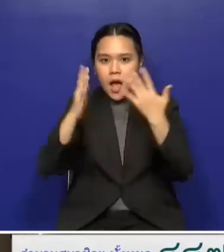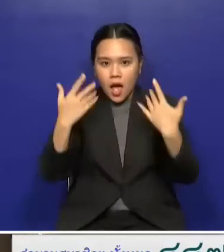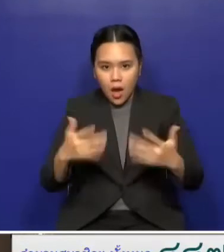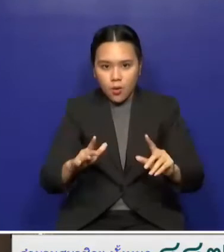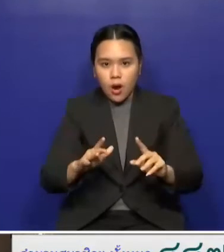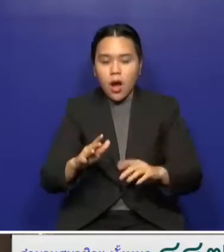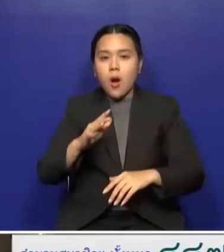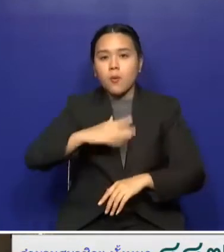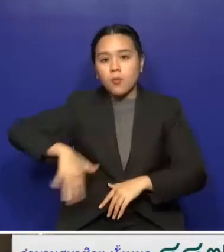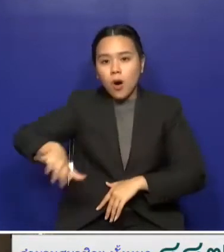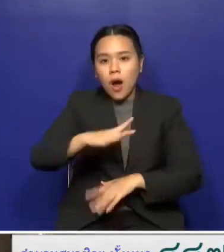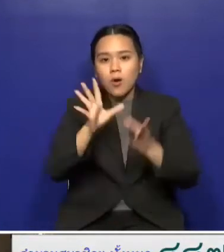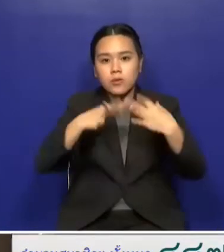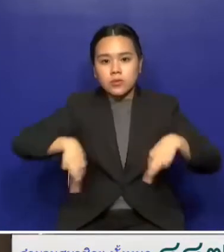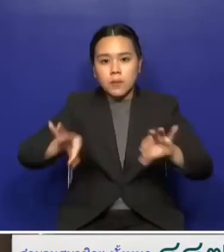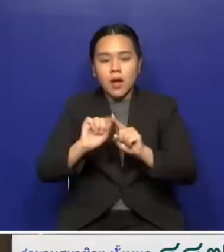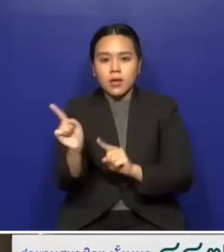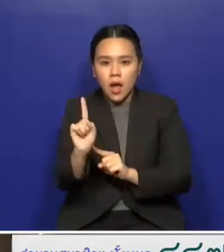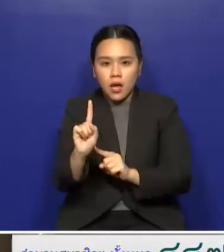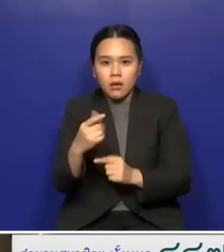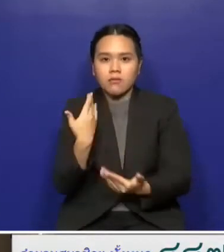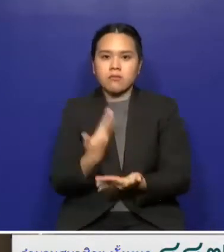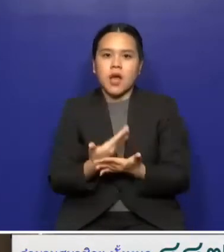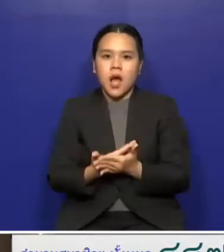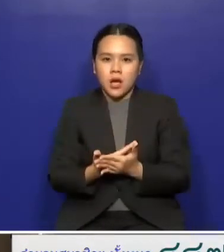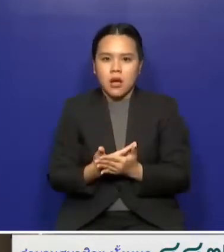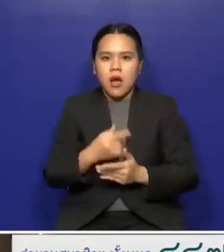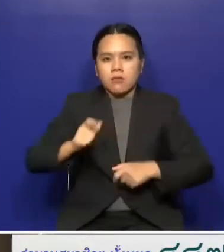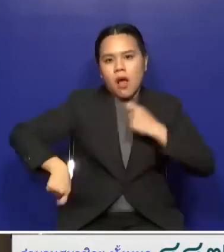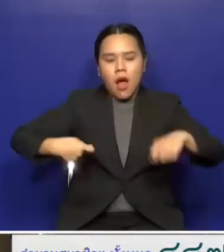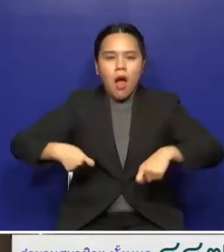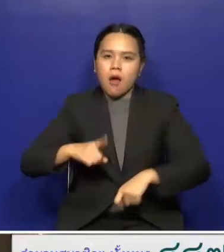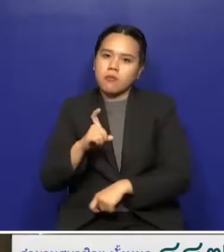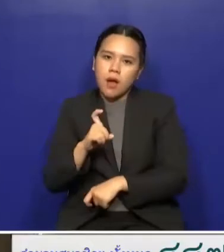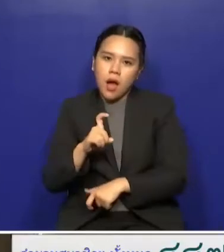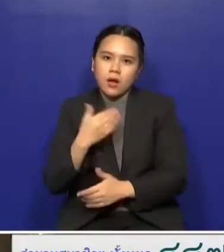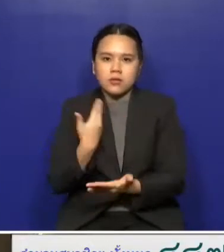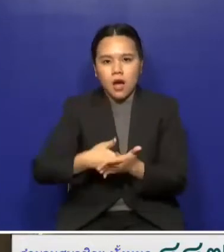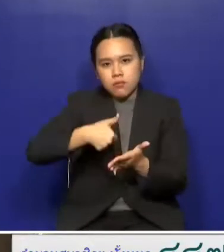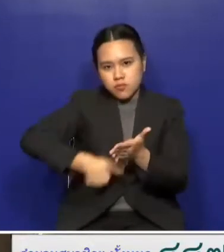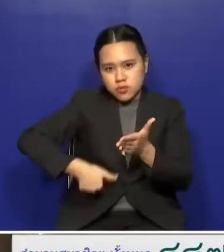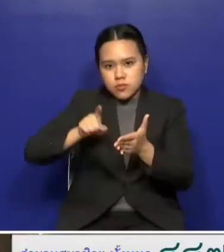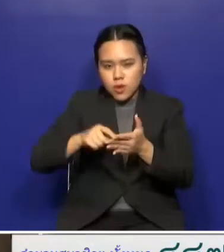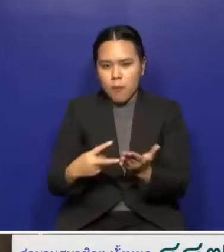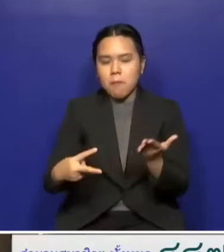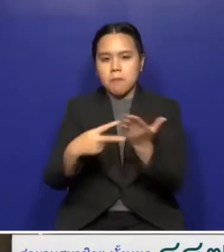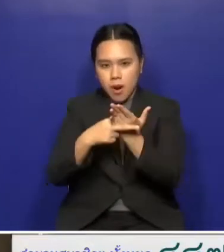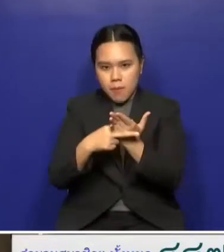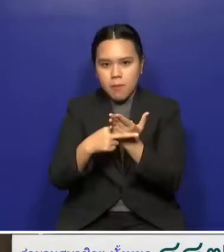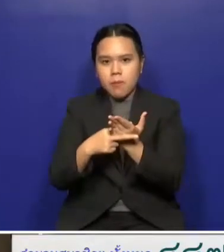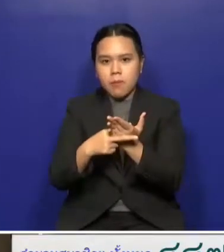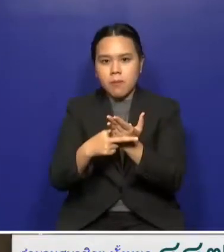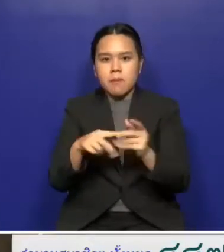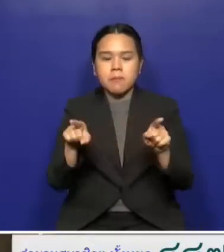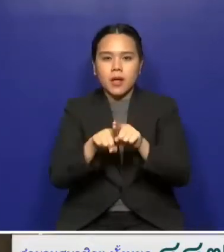ก็จำเป็นที่จะต้องล็อกดาวน์รายจ่ายจำเป็นที่จะต้องล็อกดาวน์หนี้สินของพวกเขาอย่างเหมาะสมเช่นเดียว